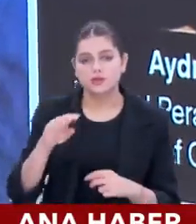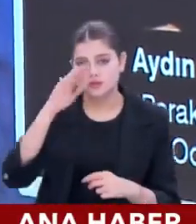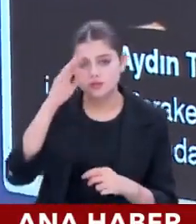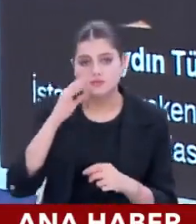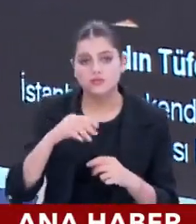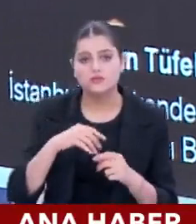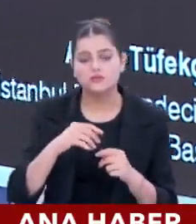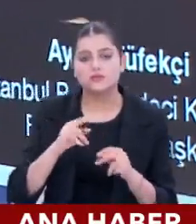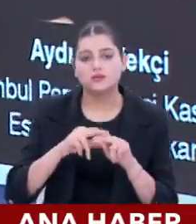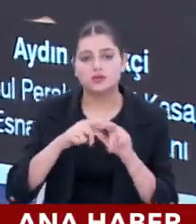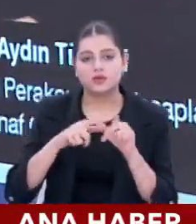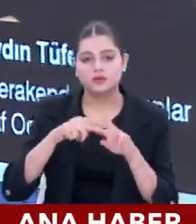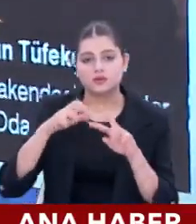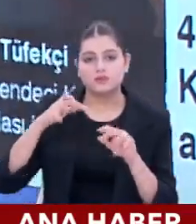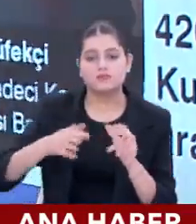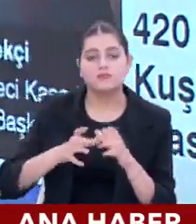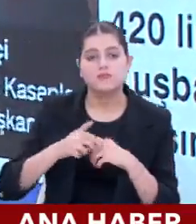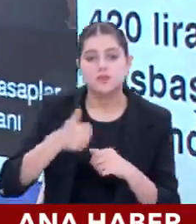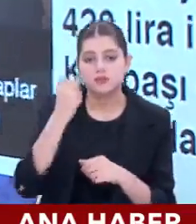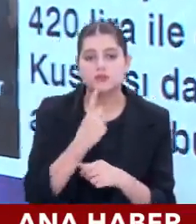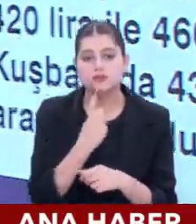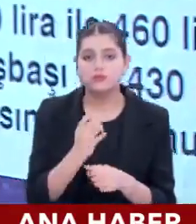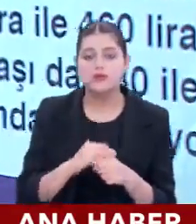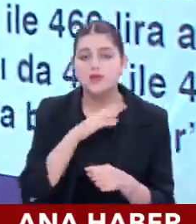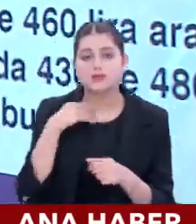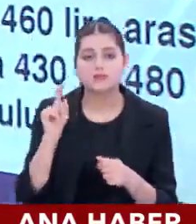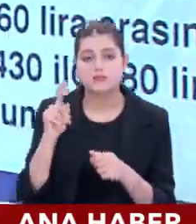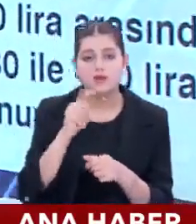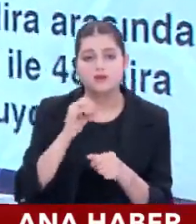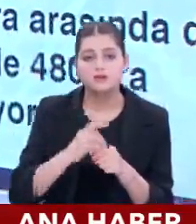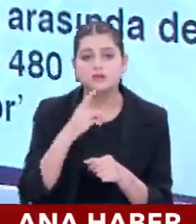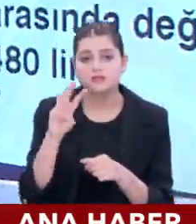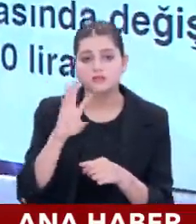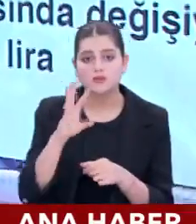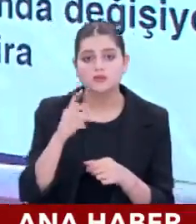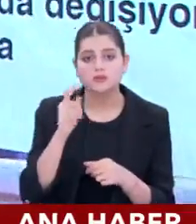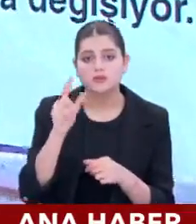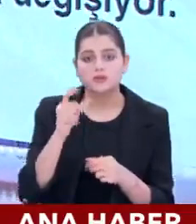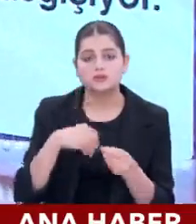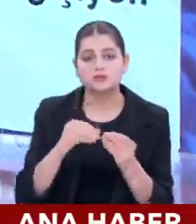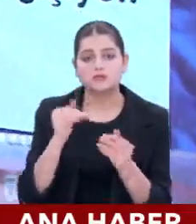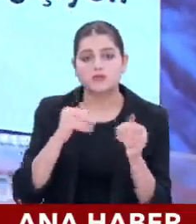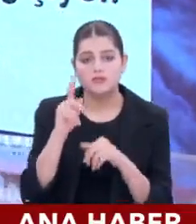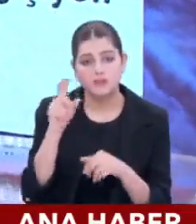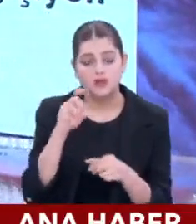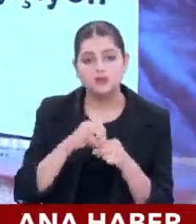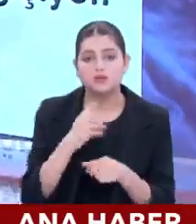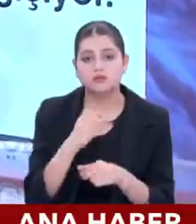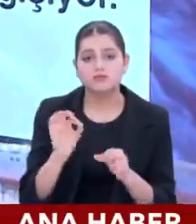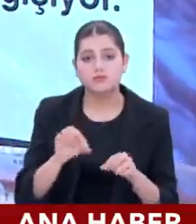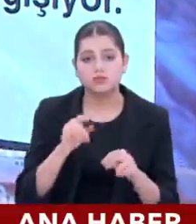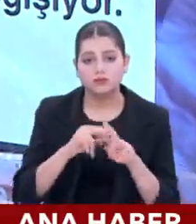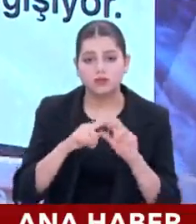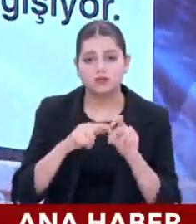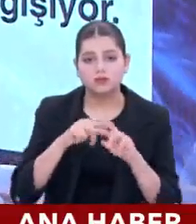perakendeci Kasaplar esnaf olsun aşkım Bir ay içinde 35 lira zam geldi Bir ay içinde bugün